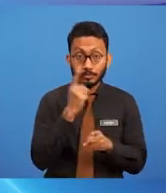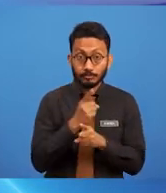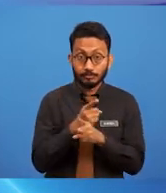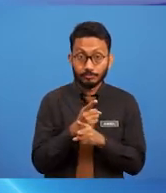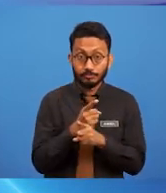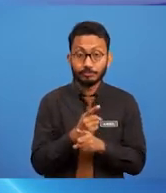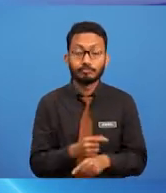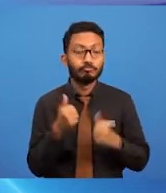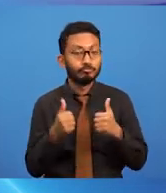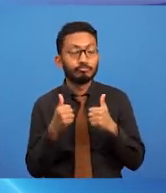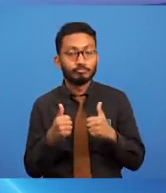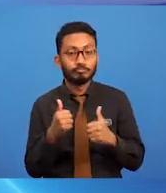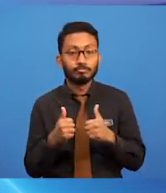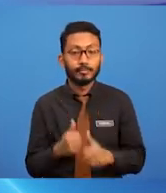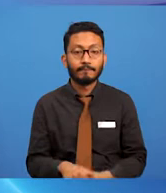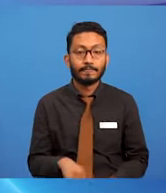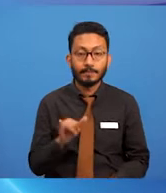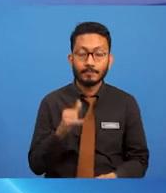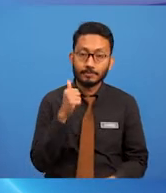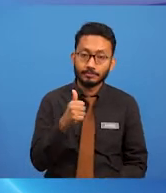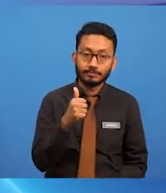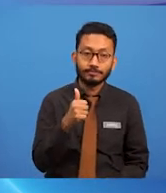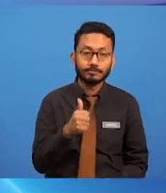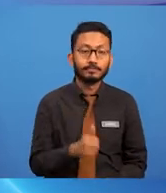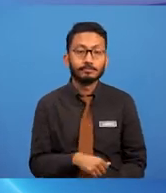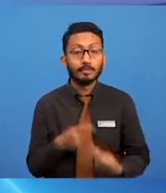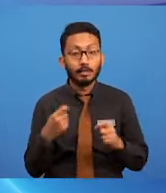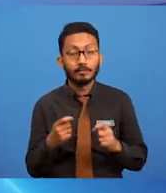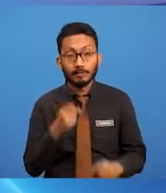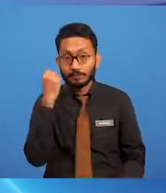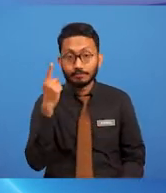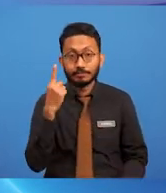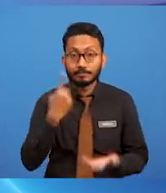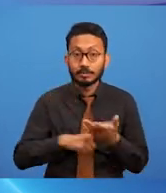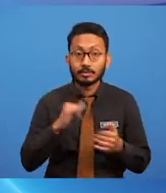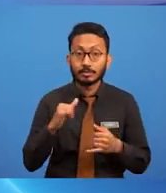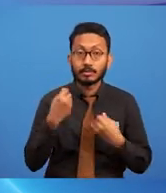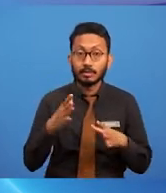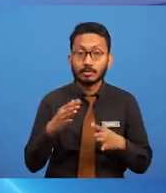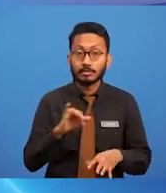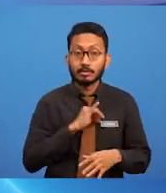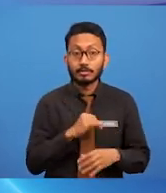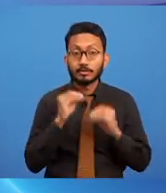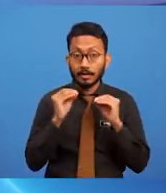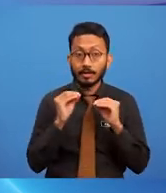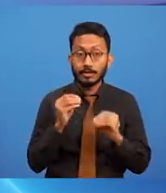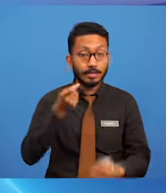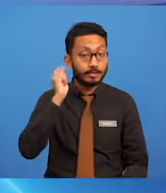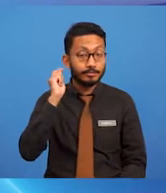kalau ya? Bagus. Anda telah memahami apa yang saya ajarkan sebentar tadi.